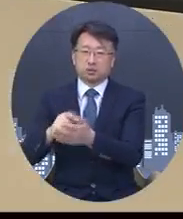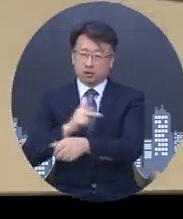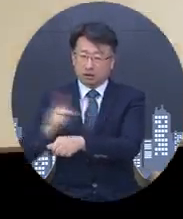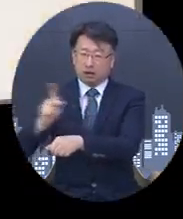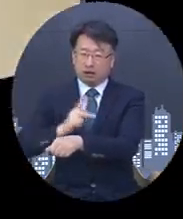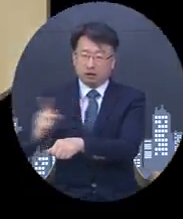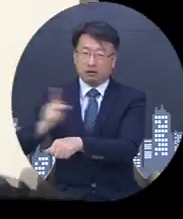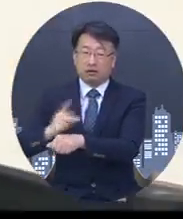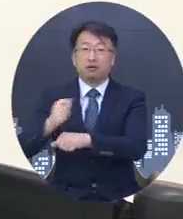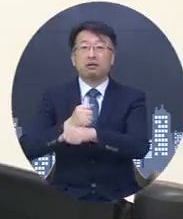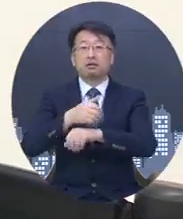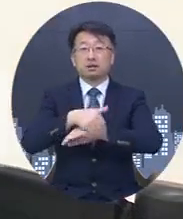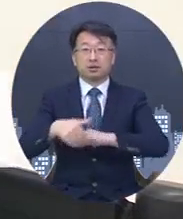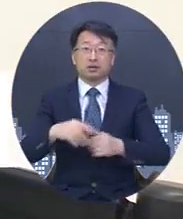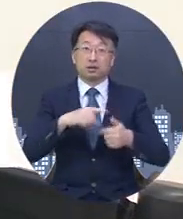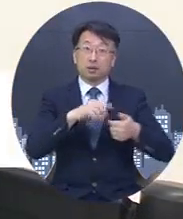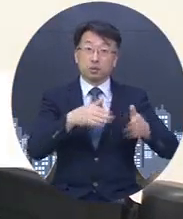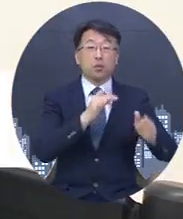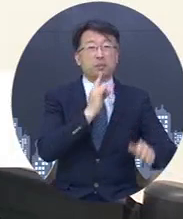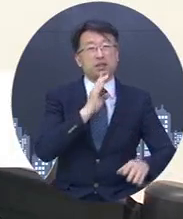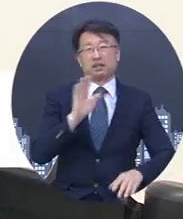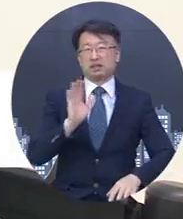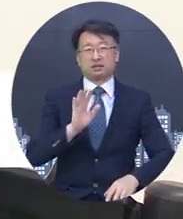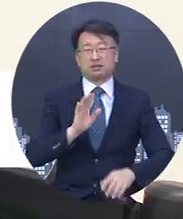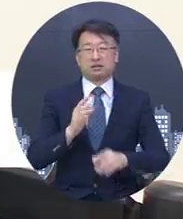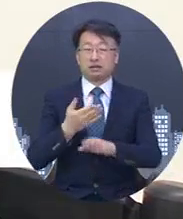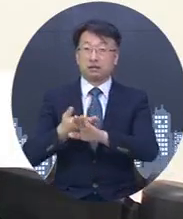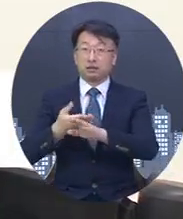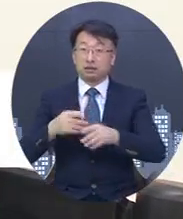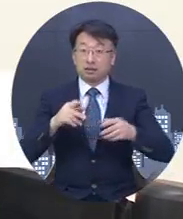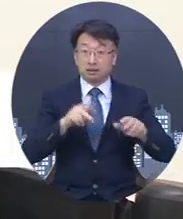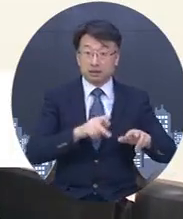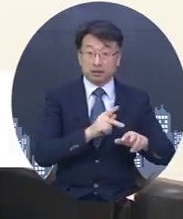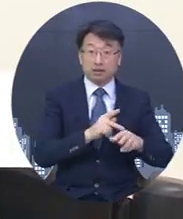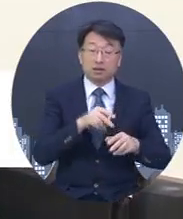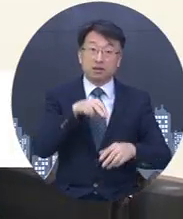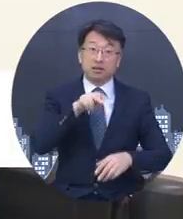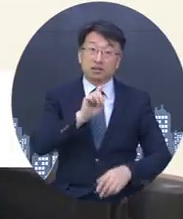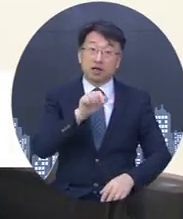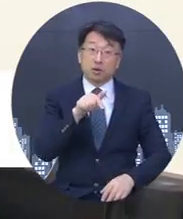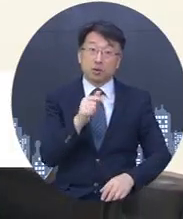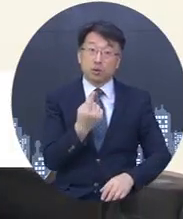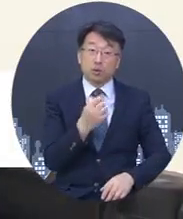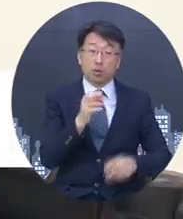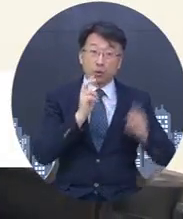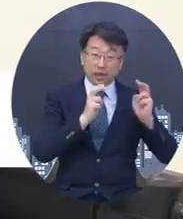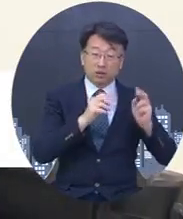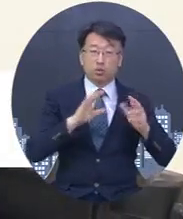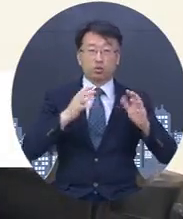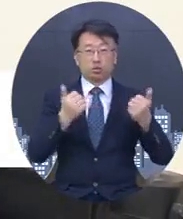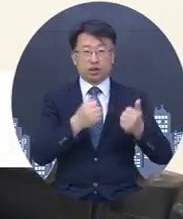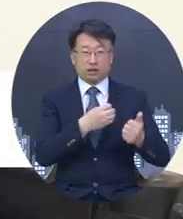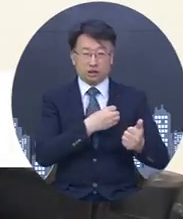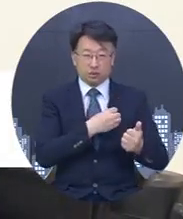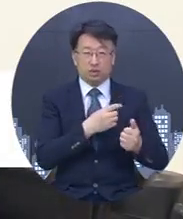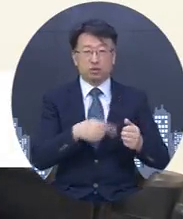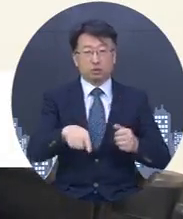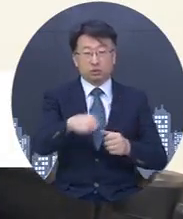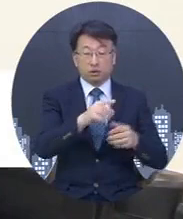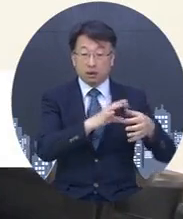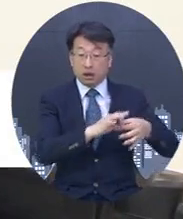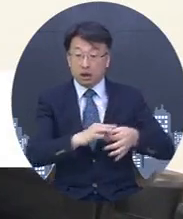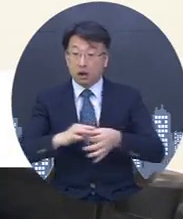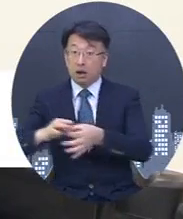계획입니다. 경남도뿐만이 아니고 지역에 계신 상공계라든지 국회의원, 경전선 경유 지자체들과